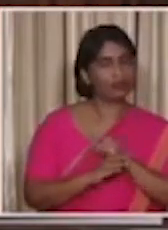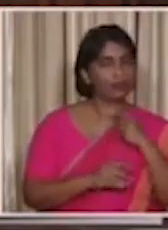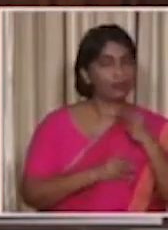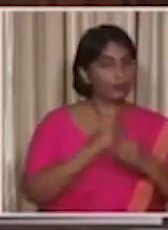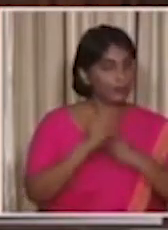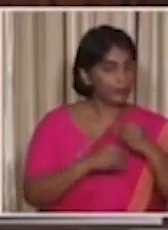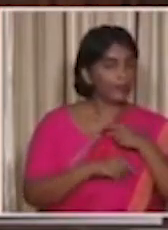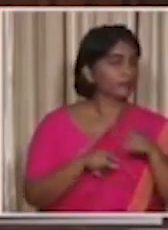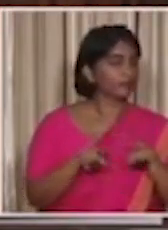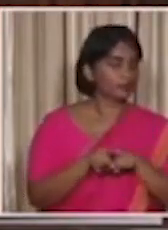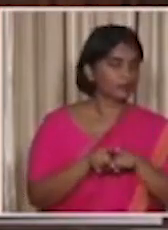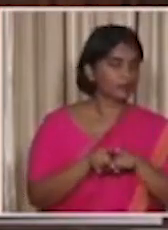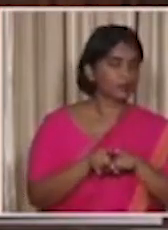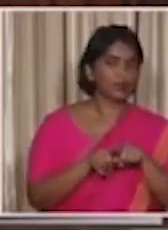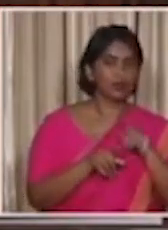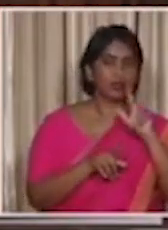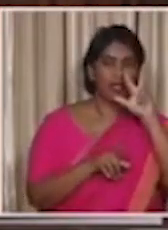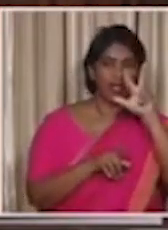දළදේශීය නිෂ්පාදනයෙන්